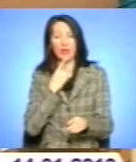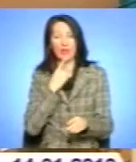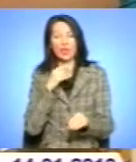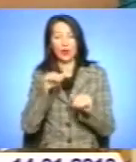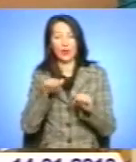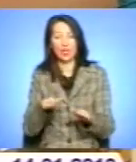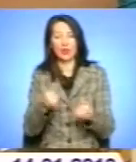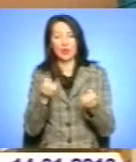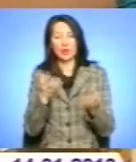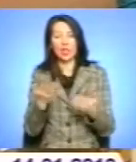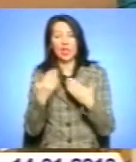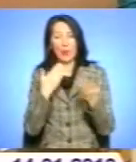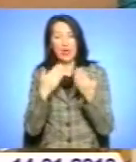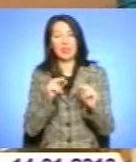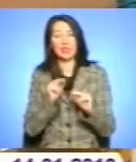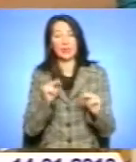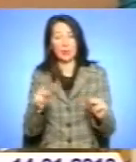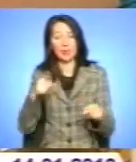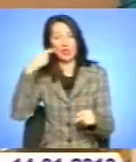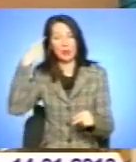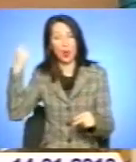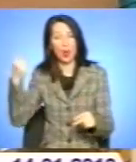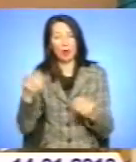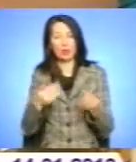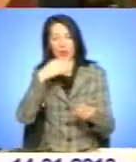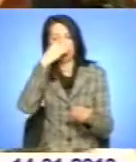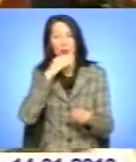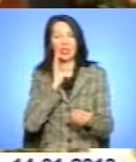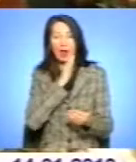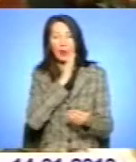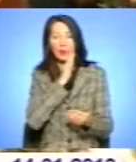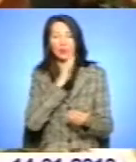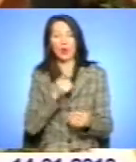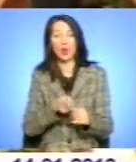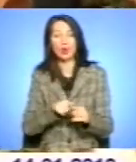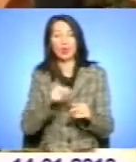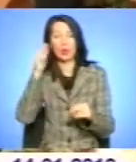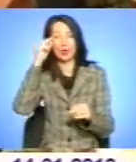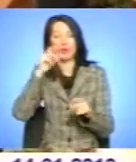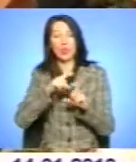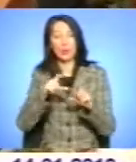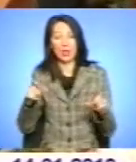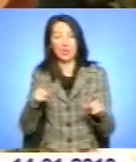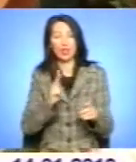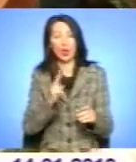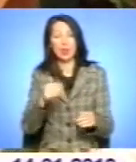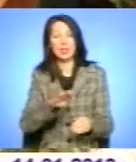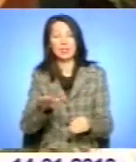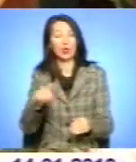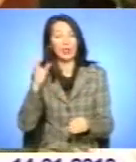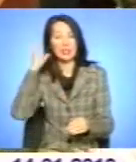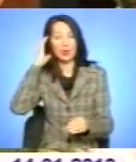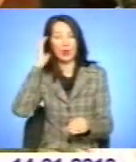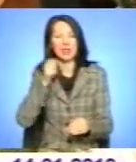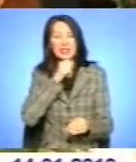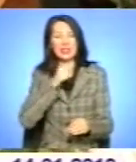вирішити в звичайній бесіді з педагогом чи з психологом, чи, можливо, навіть з батьками. У цьому навчальному закладі, якщо хтось із діток не слухає старших